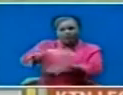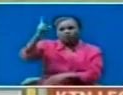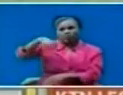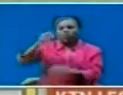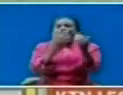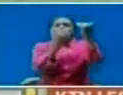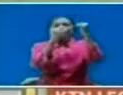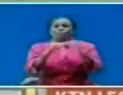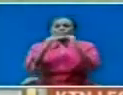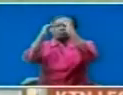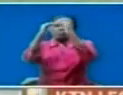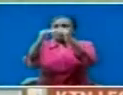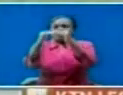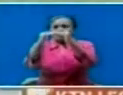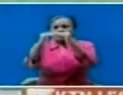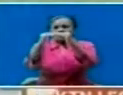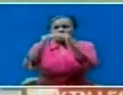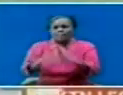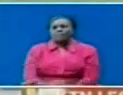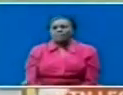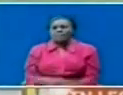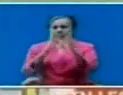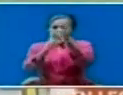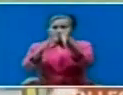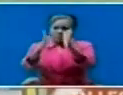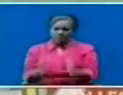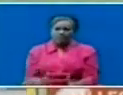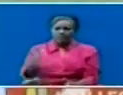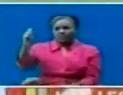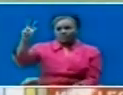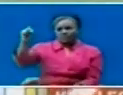matumaini ya kutetea taji lao hai. Moses Wahisi, KTN Michezo.